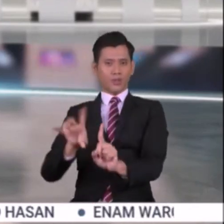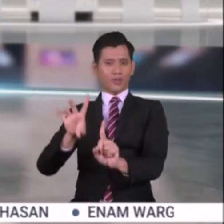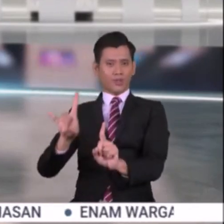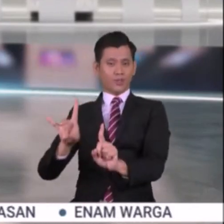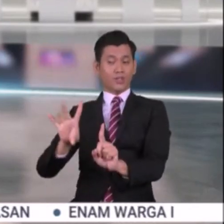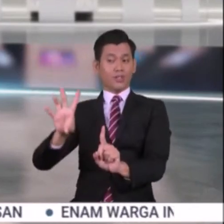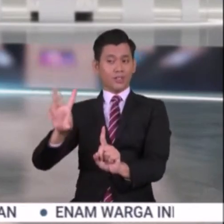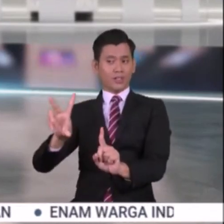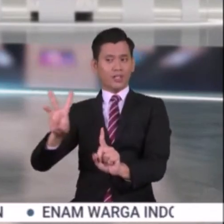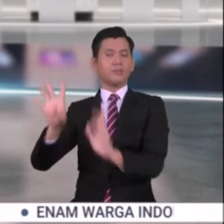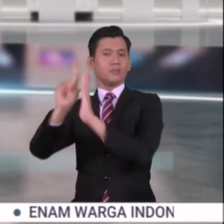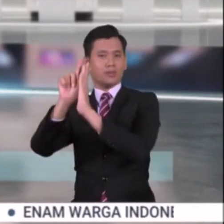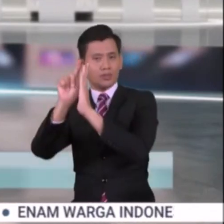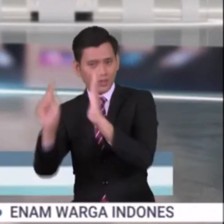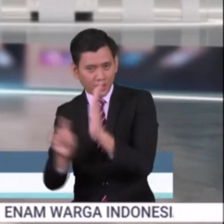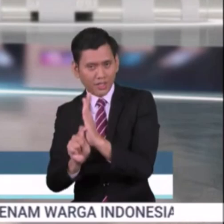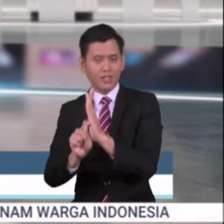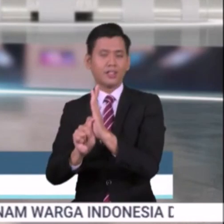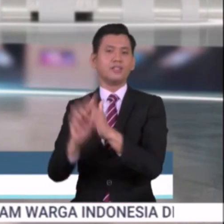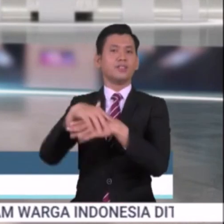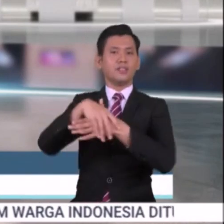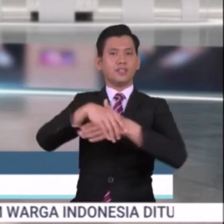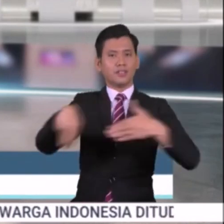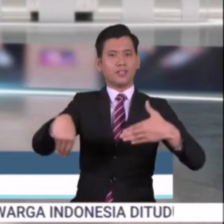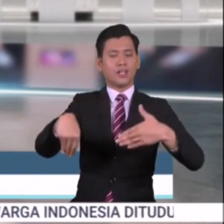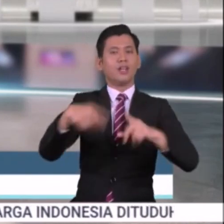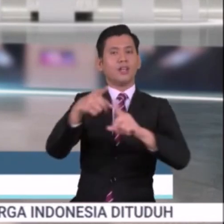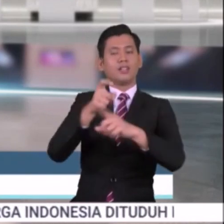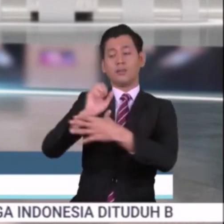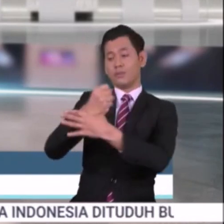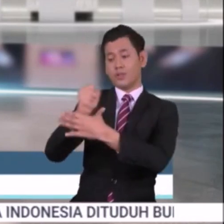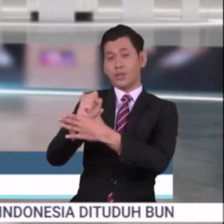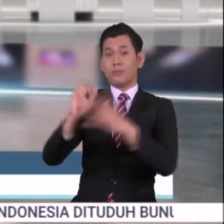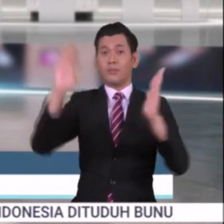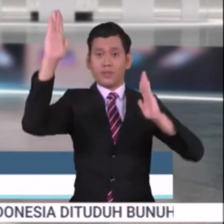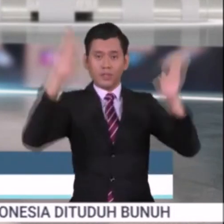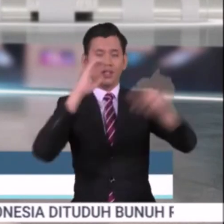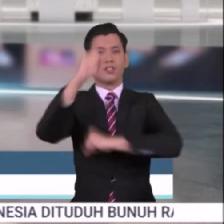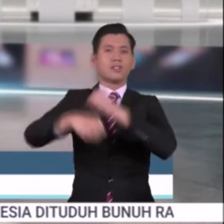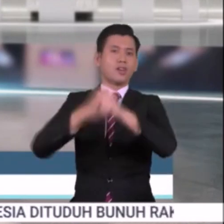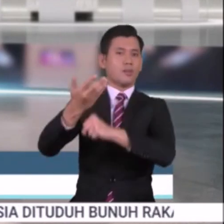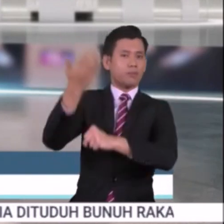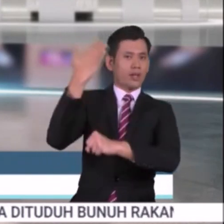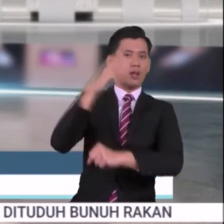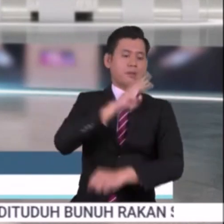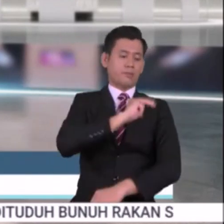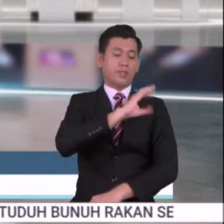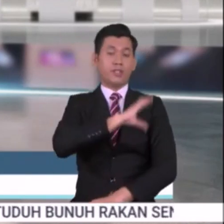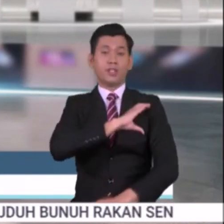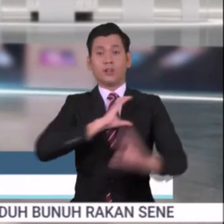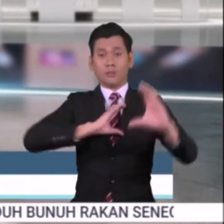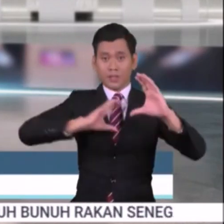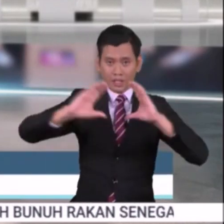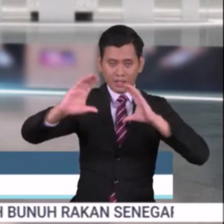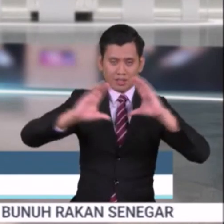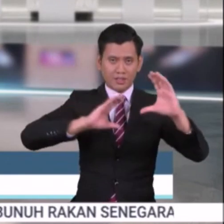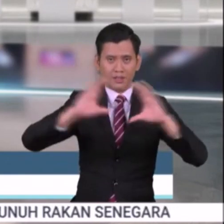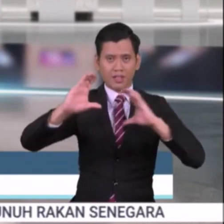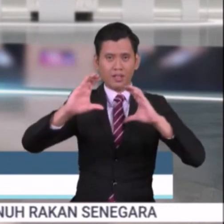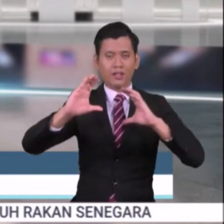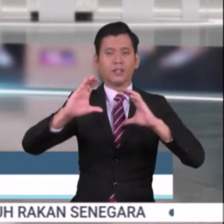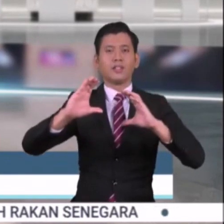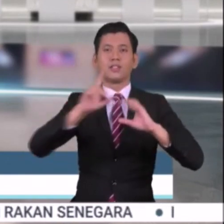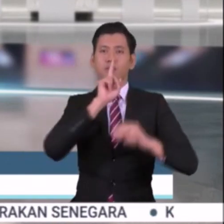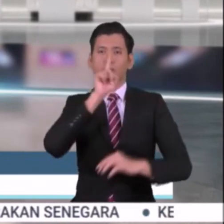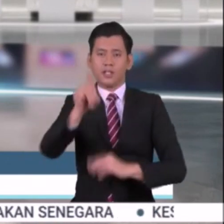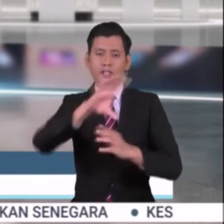RM1.736 trilion permodalan pasaran Bursa Malaysia pada tahun lalu. Menurut Menteri Komunikasi dan Digital Fahmi Fadil, jumlah